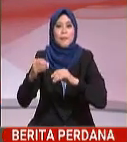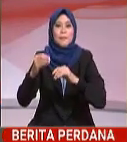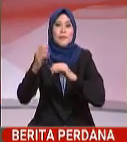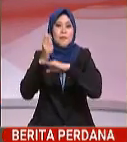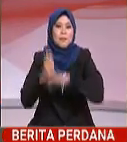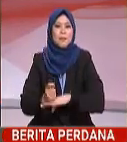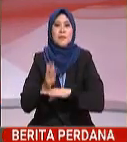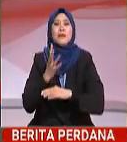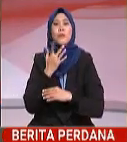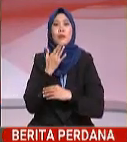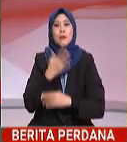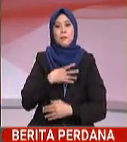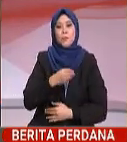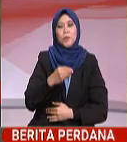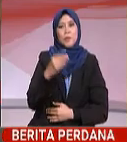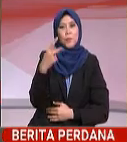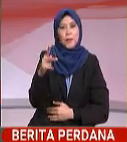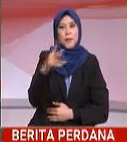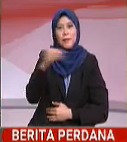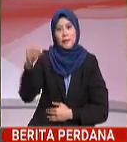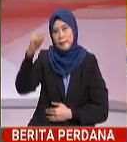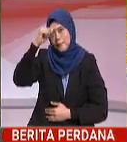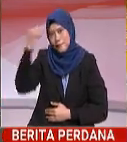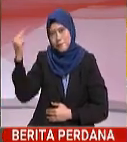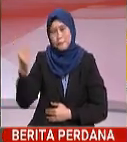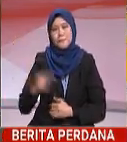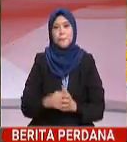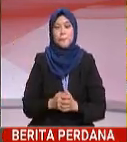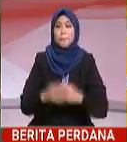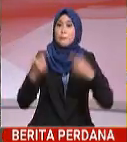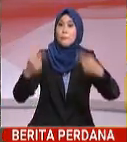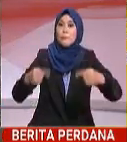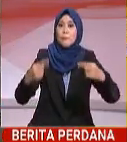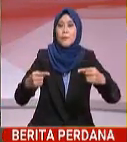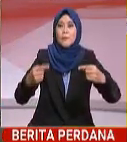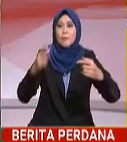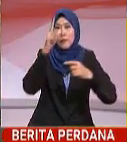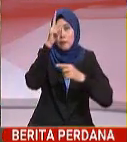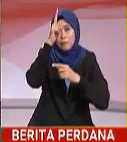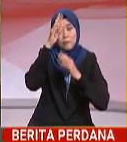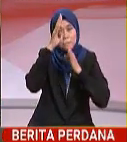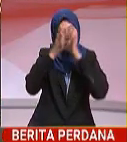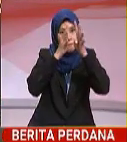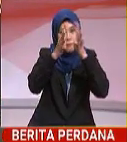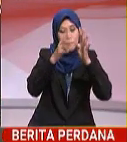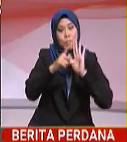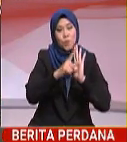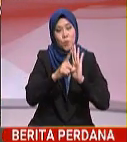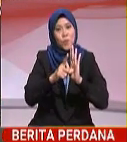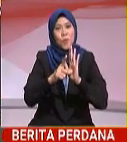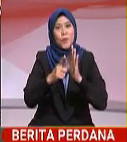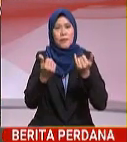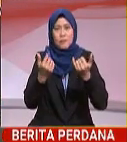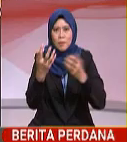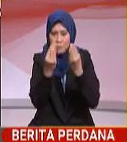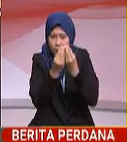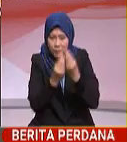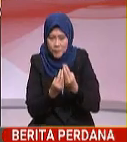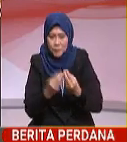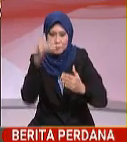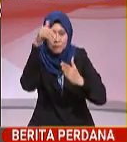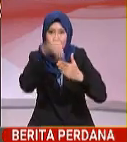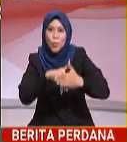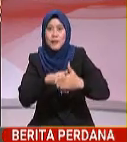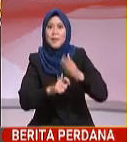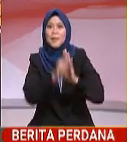tersebut iaitu putih, kuning dan hitam. Dalam pertandingan ini, logo ciptaan Muhammad Hafiz menerima undian tertinggi